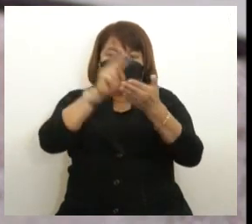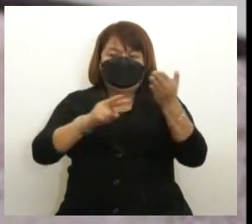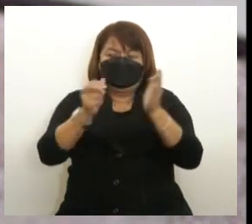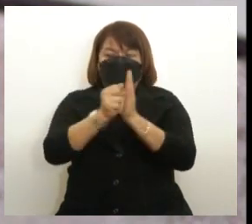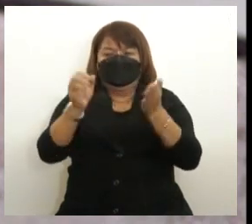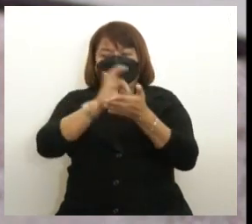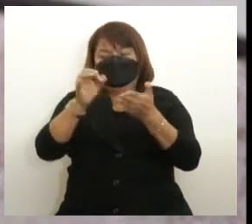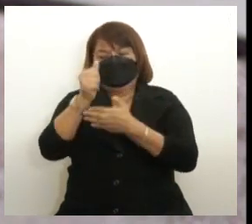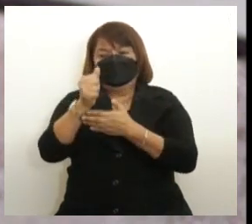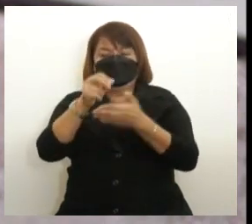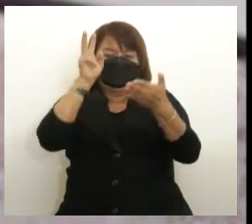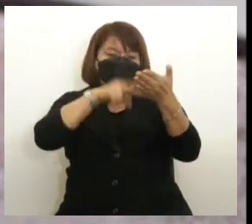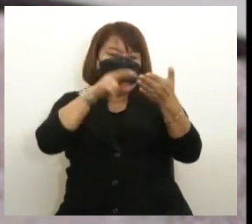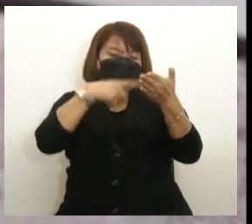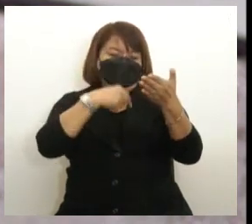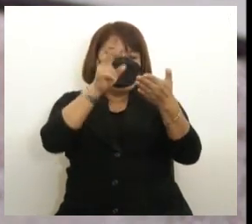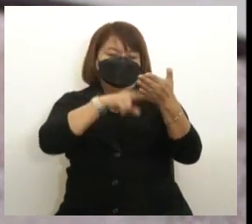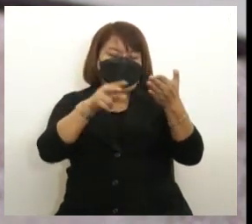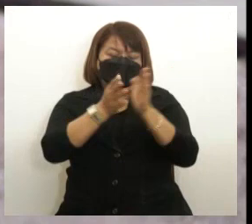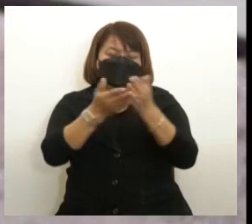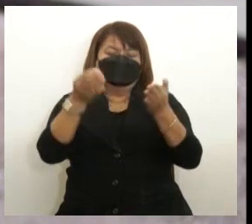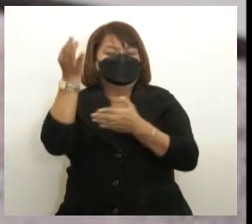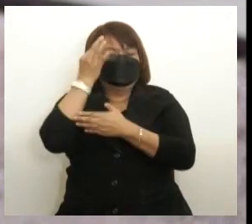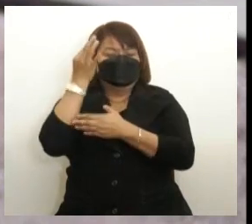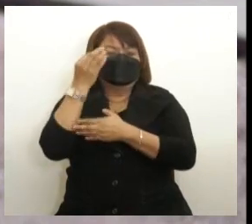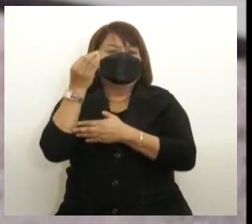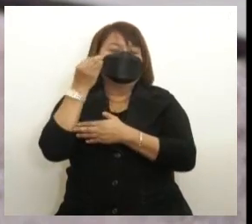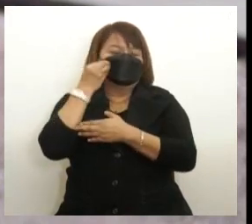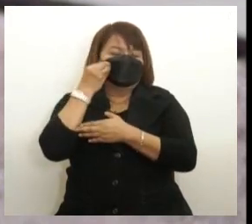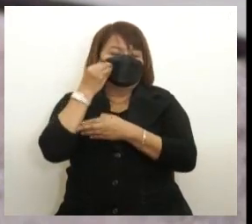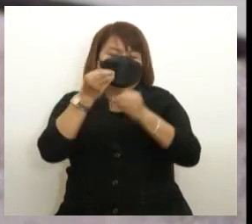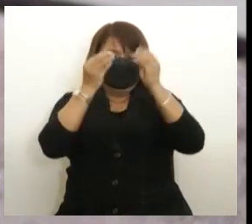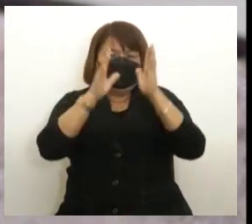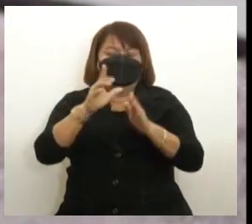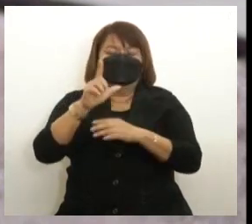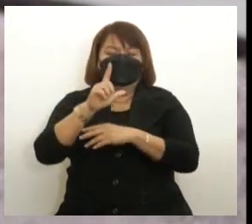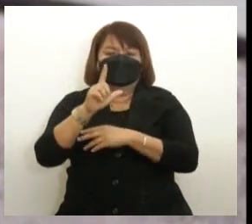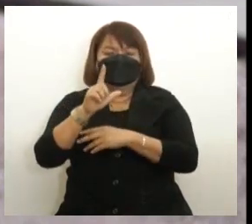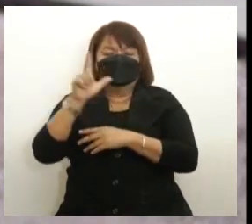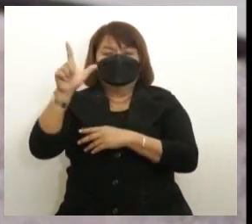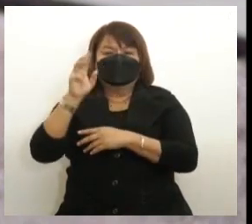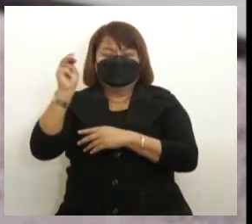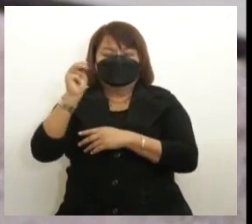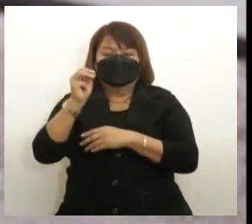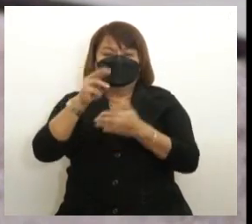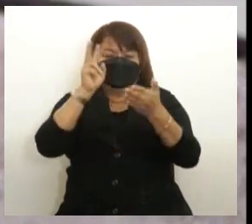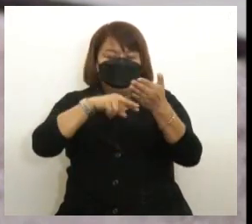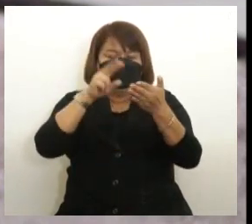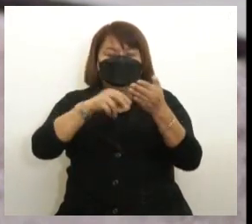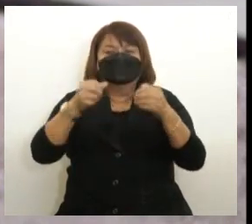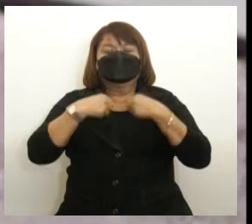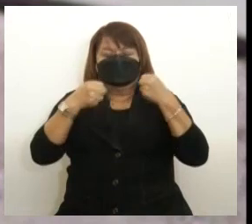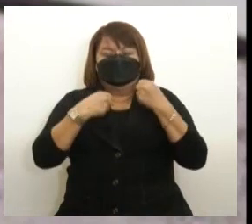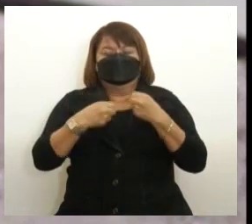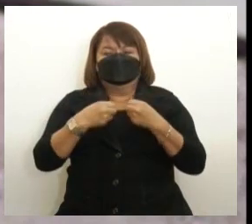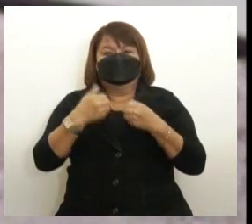อบมาอ่านหนังสือให้ฟังที่บ้านนะคะบอกว่าครูละไม้สอนให้อ่านสนุกค่ะบางทีก็มาร้องเพลงให้ฟังที่บ้านนะ